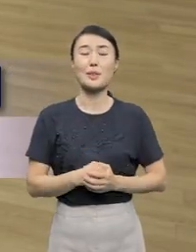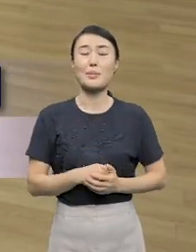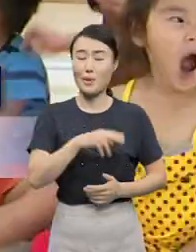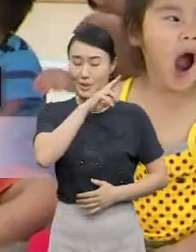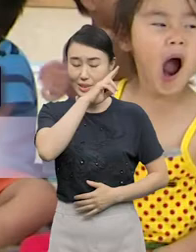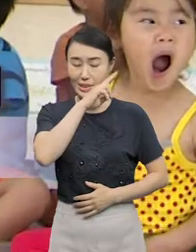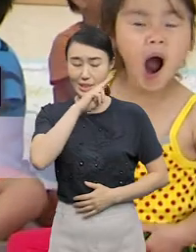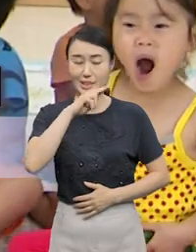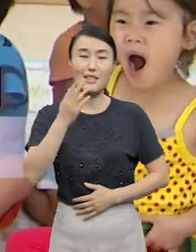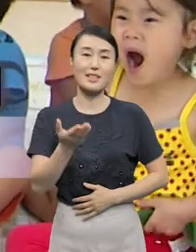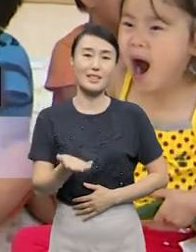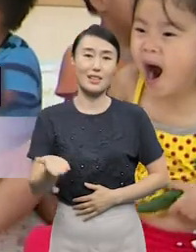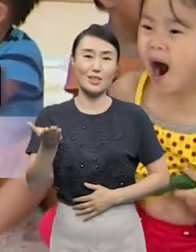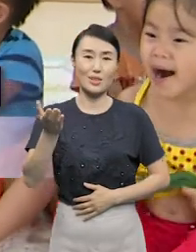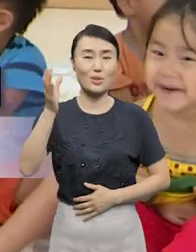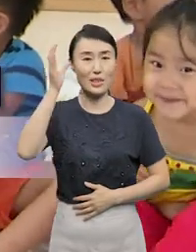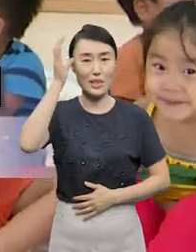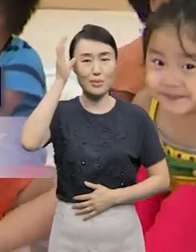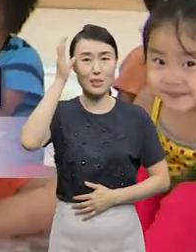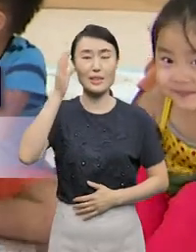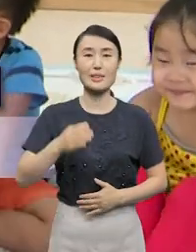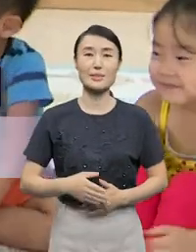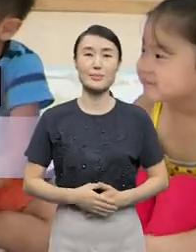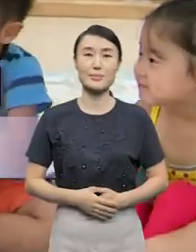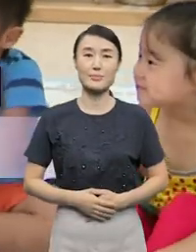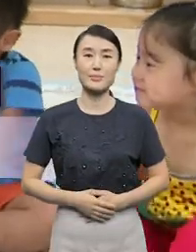편의가 크게 증진될 것으로 전망됩니다.